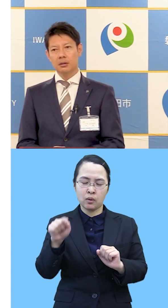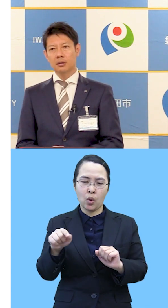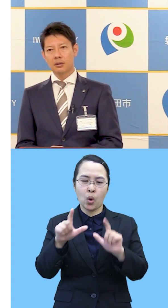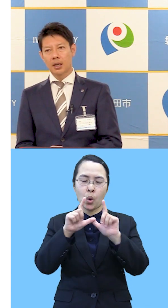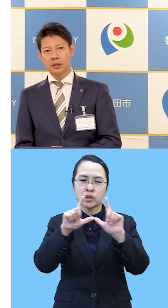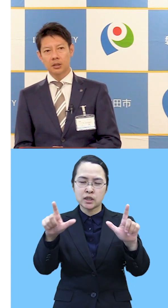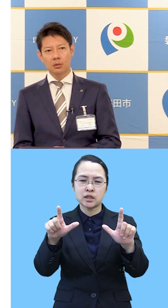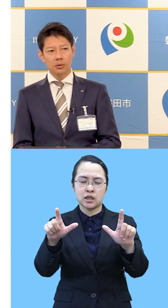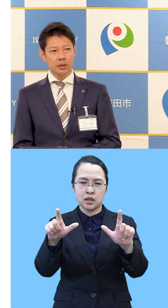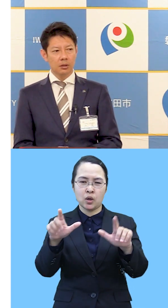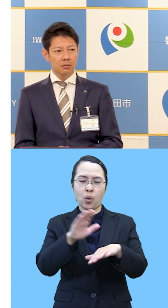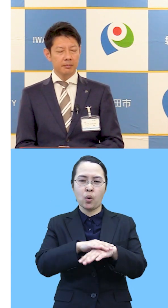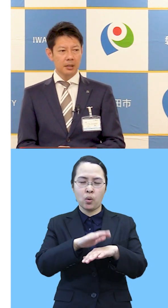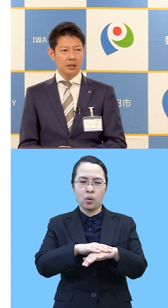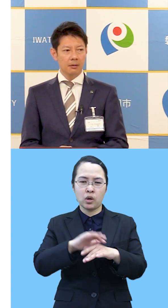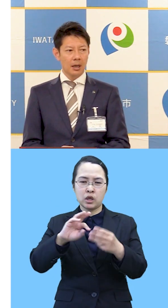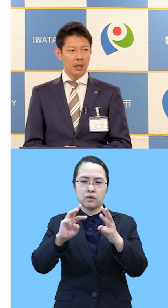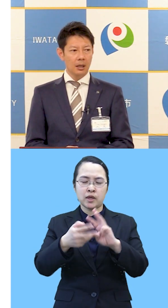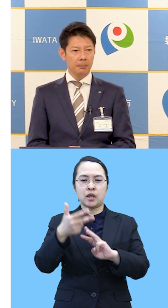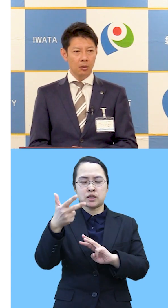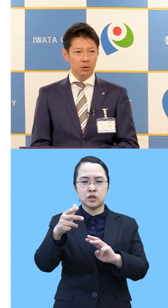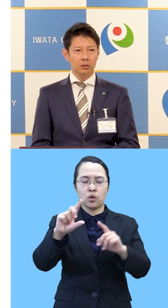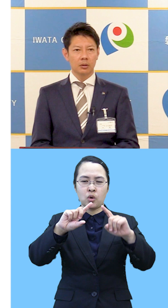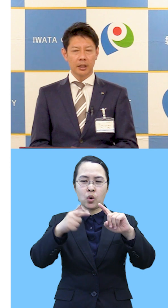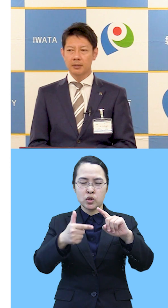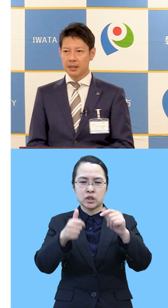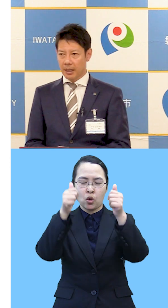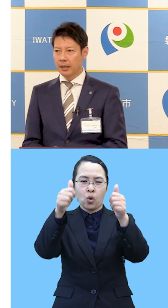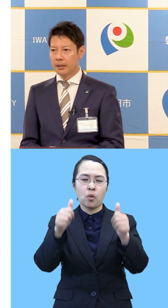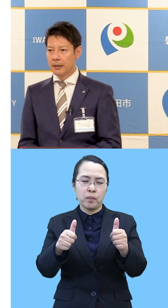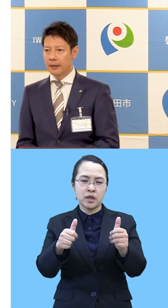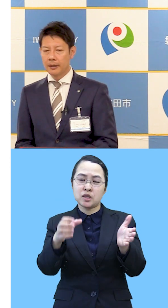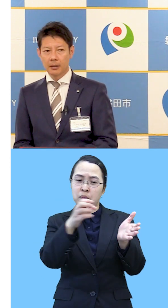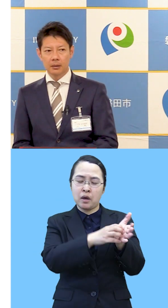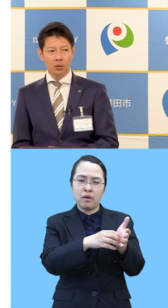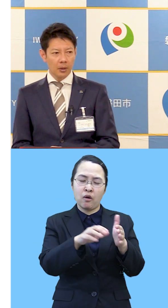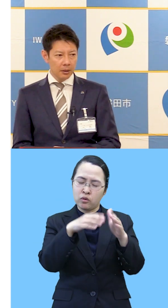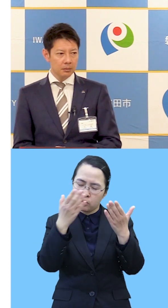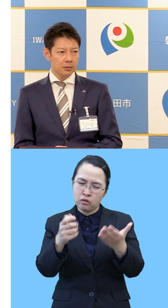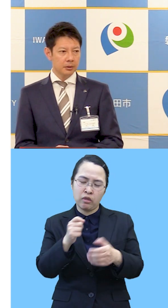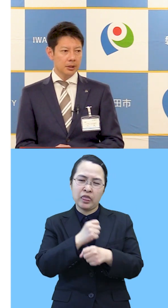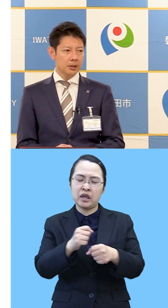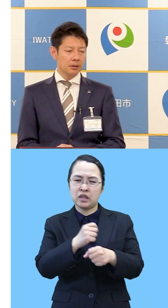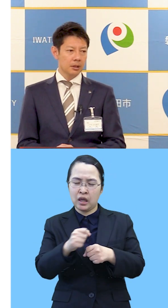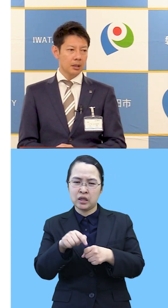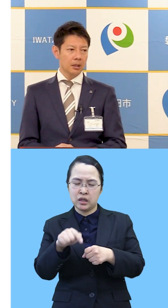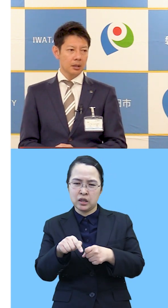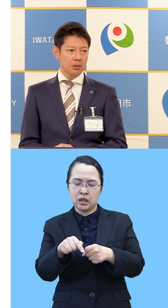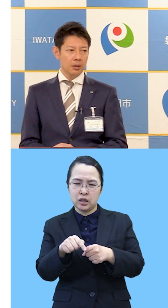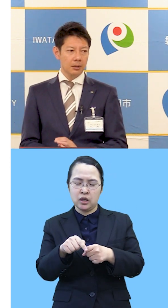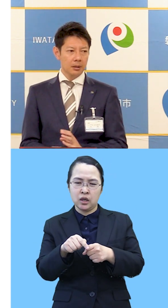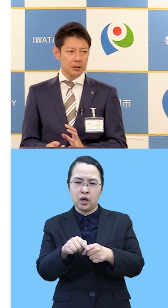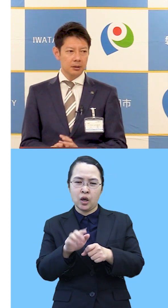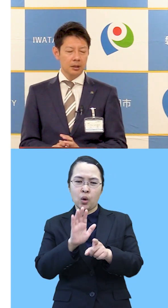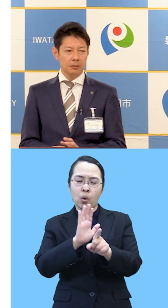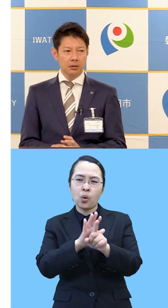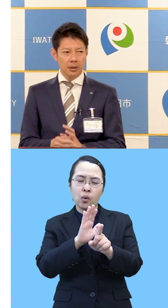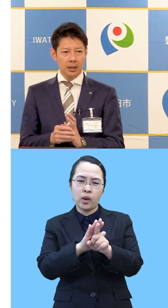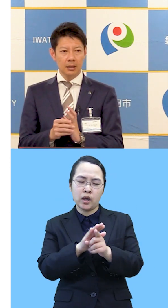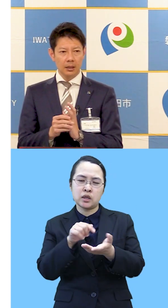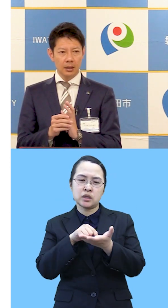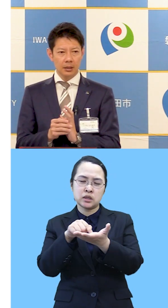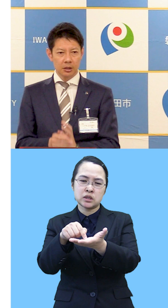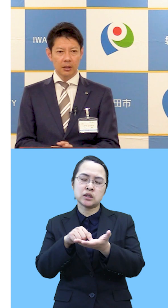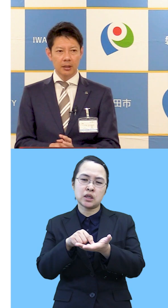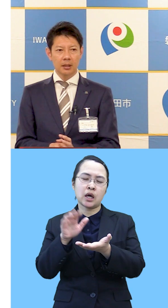らせするっていうのは市の公式ホームページでは、ほとんどできません。講演申請をいただいて講演がついているもの